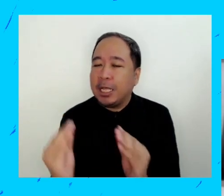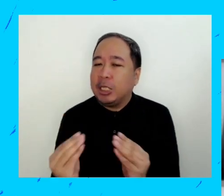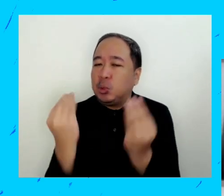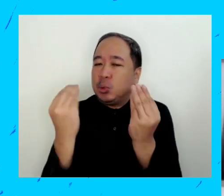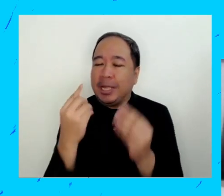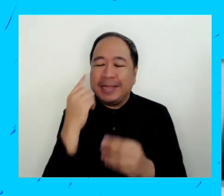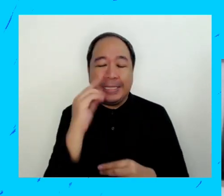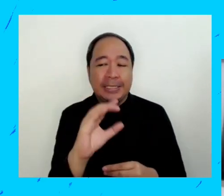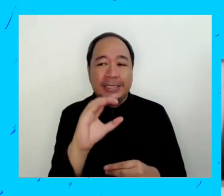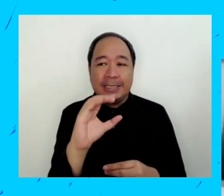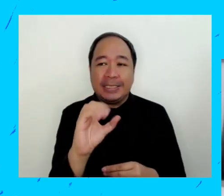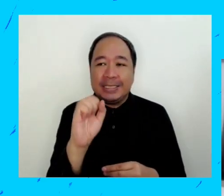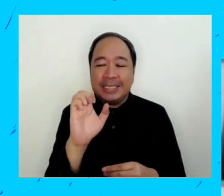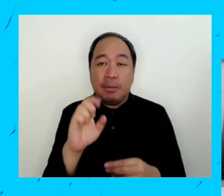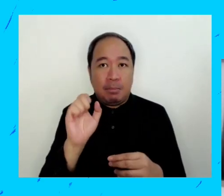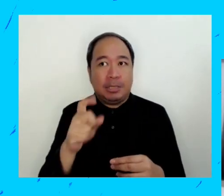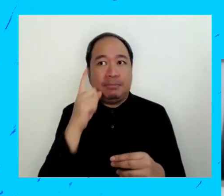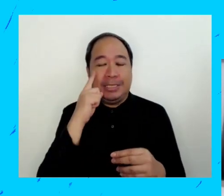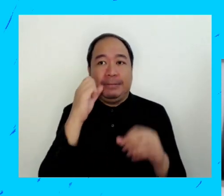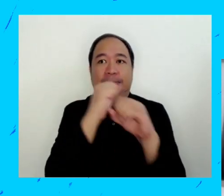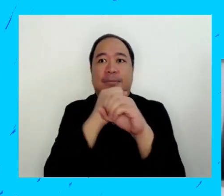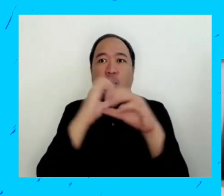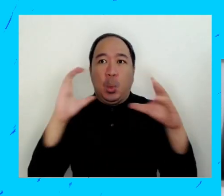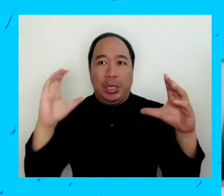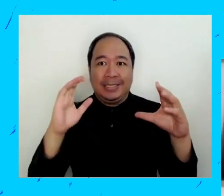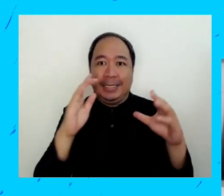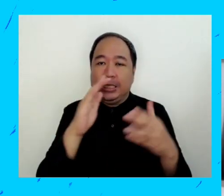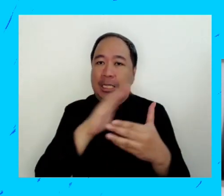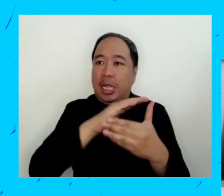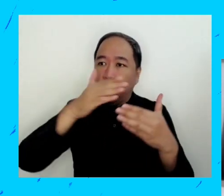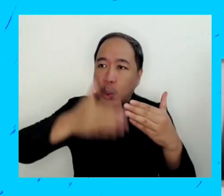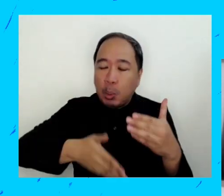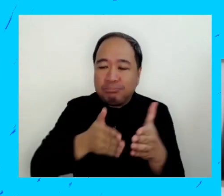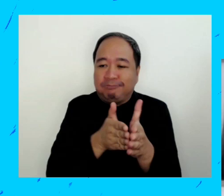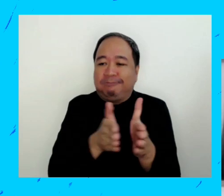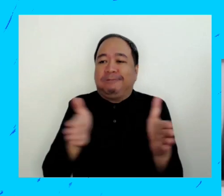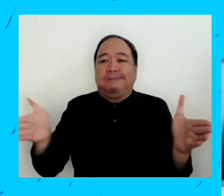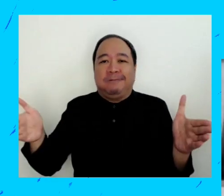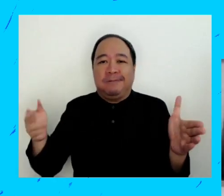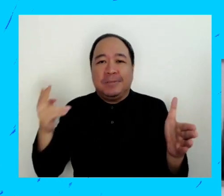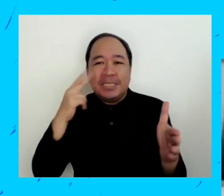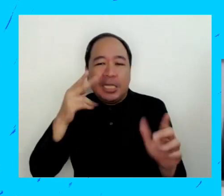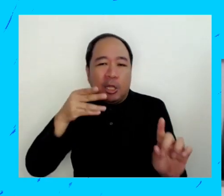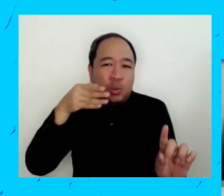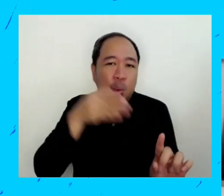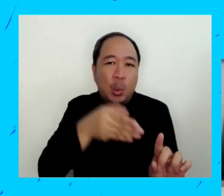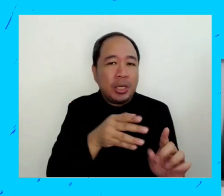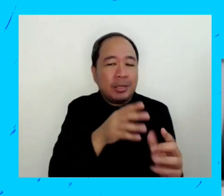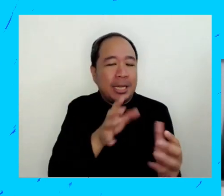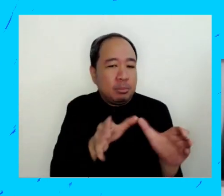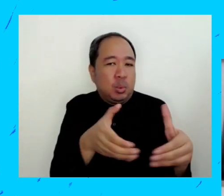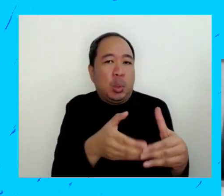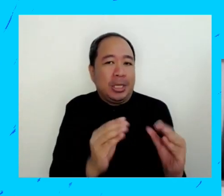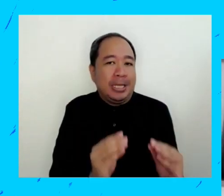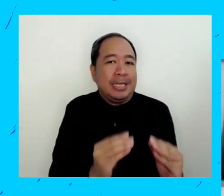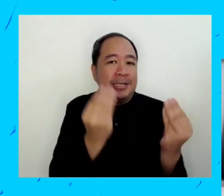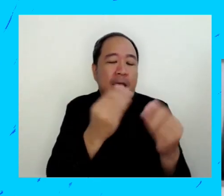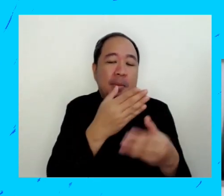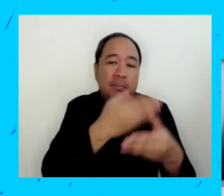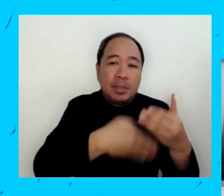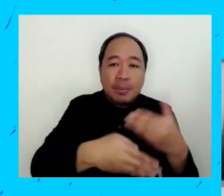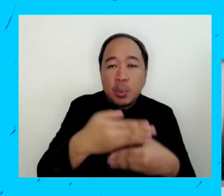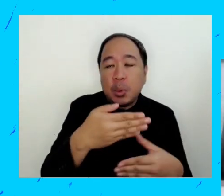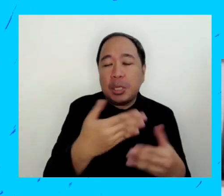Donc, cette approche doit être holistique, mais on doit aussi aborder